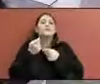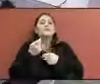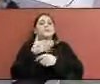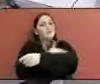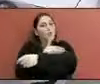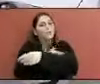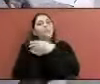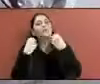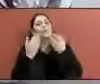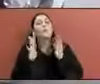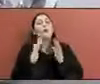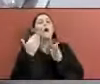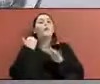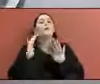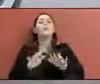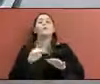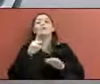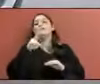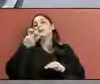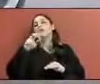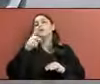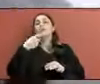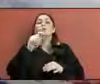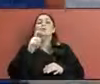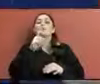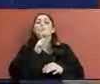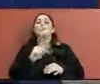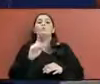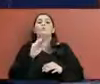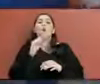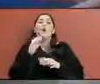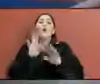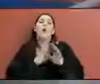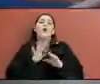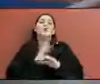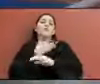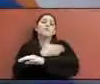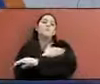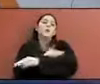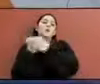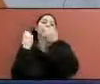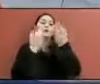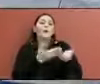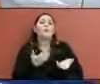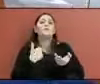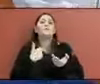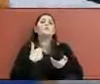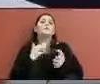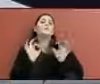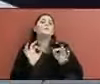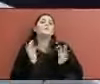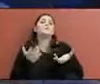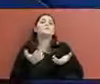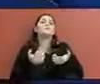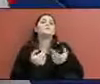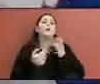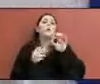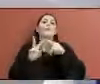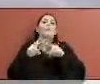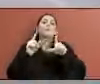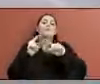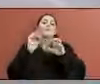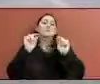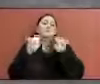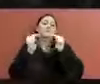80, 90, 100 öğrencimize de hizmet verelim dediler ve online biz